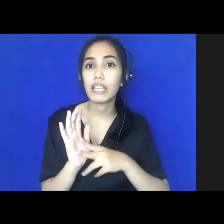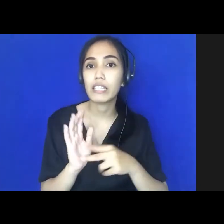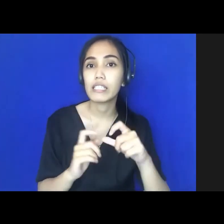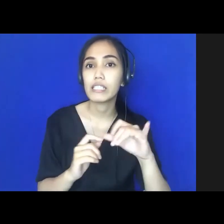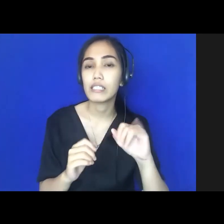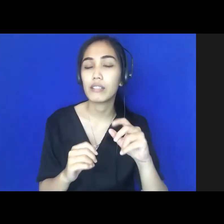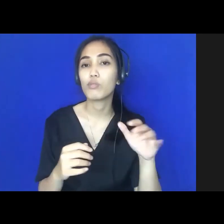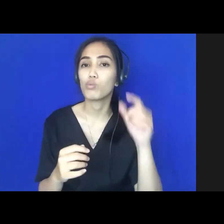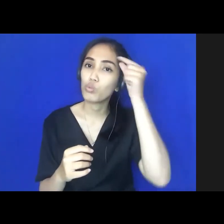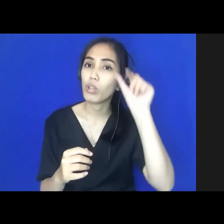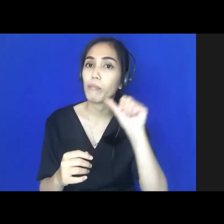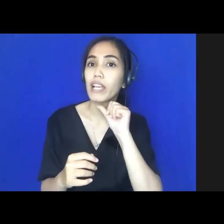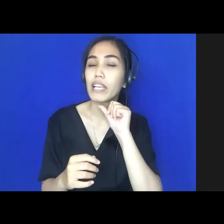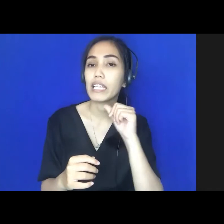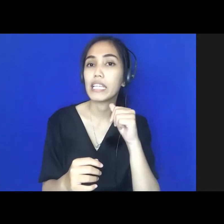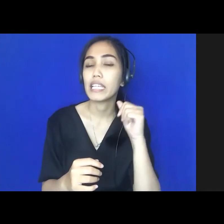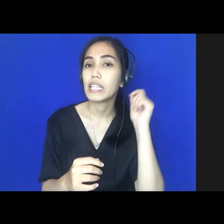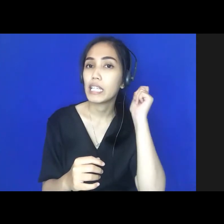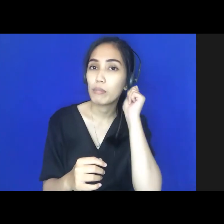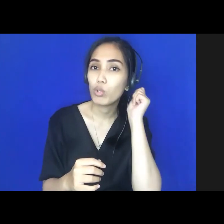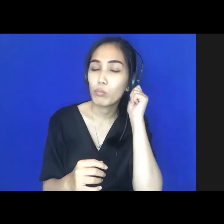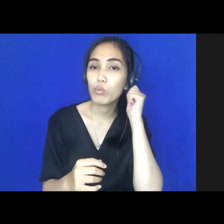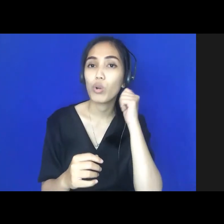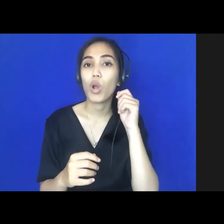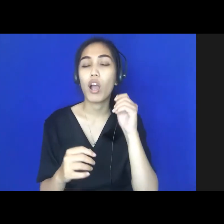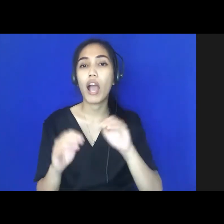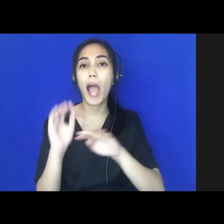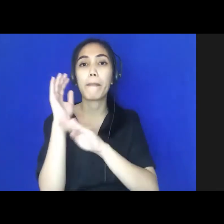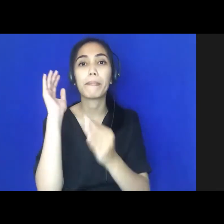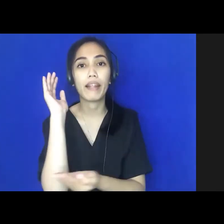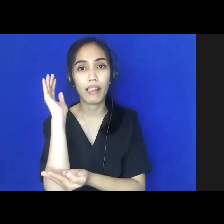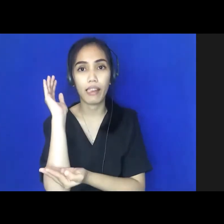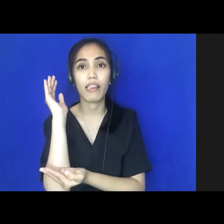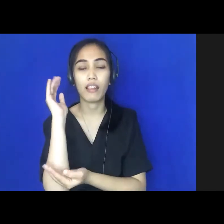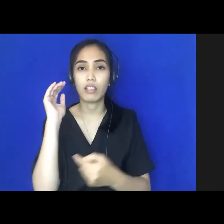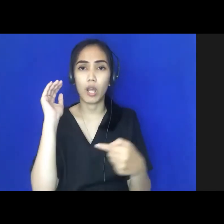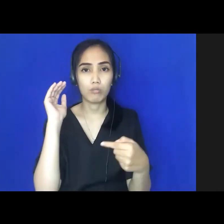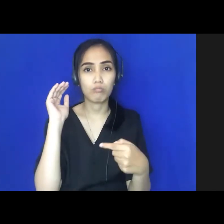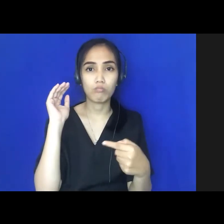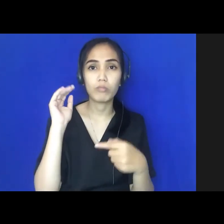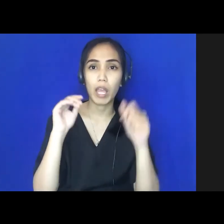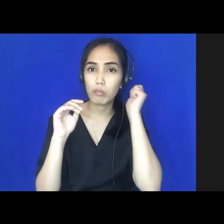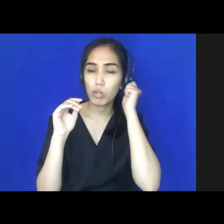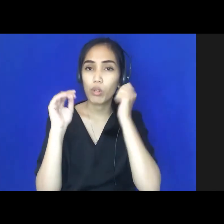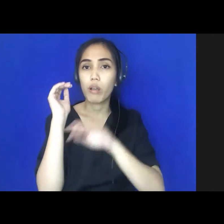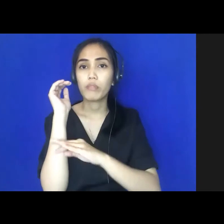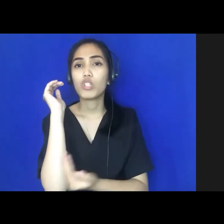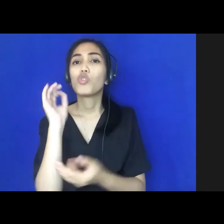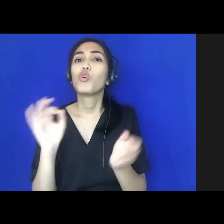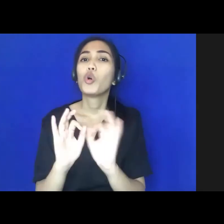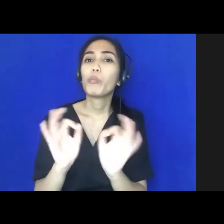ya. Karena pemeriksaan kehamilan ini juga masih dirasakan masih kurang efektif, sehingga